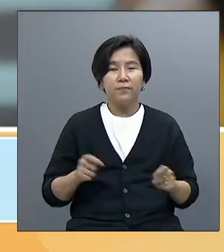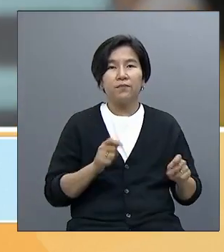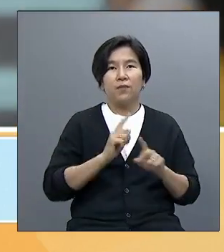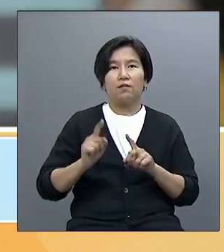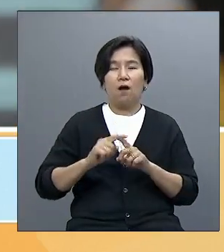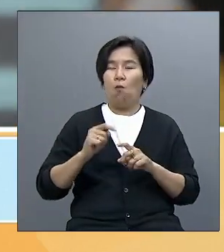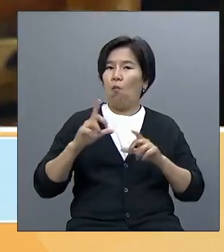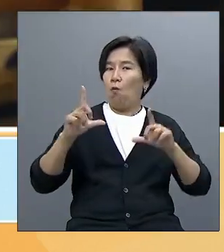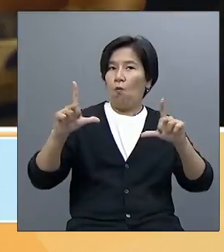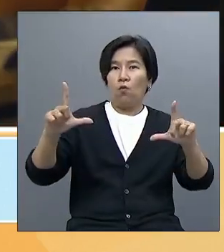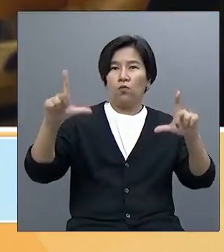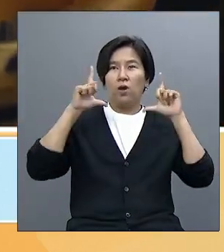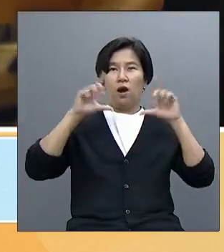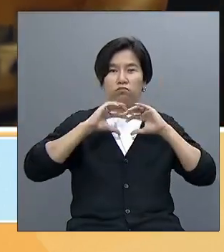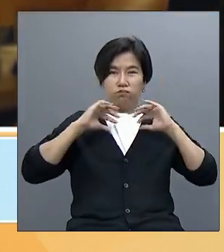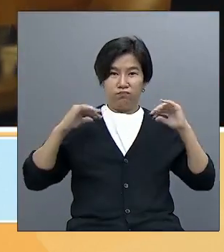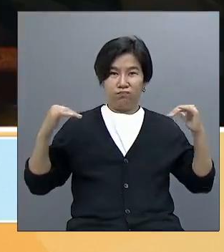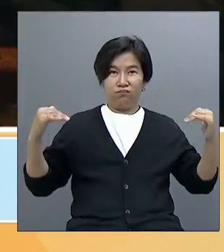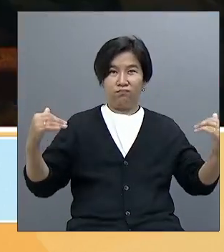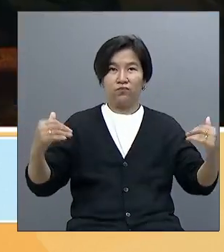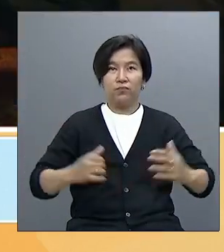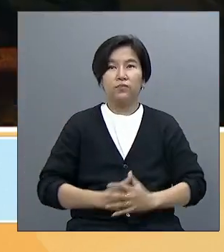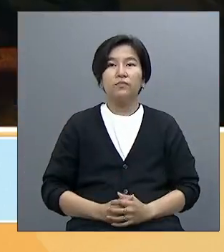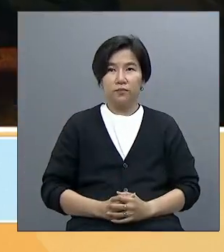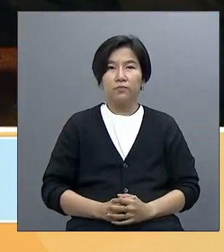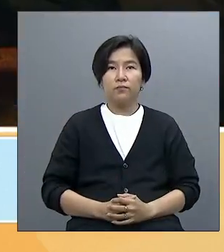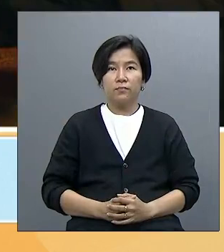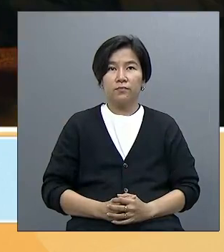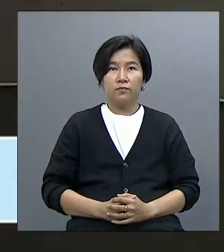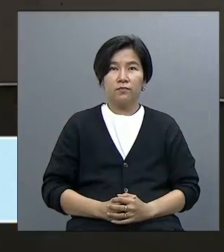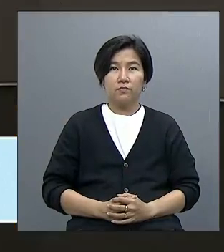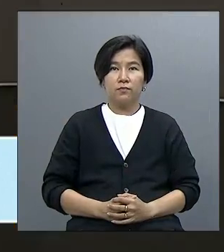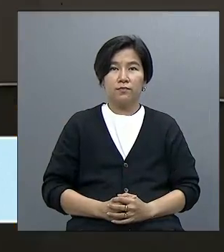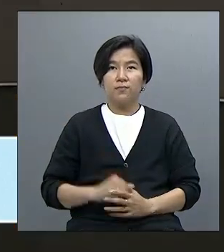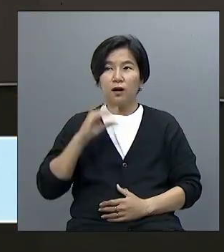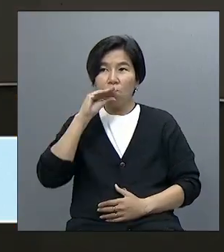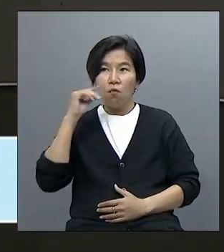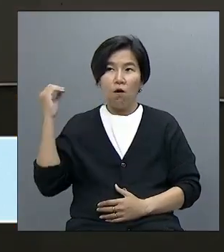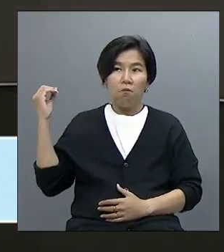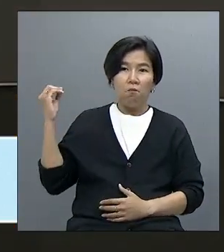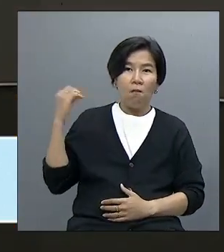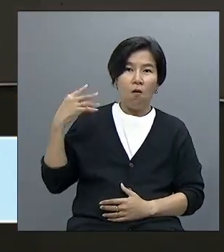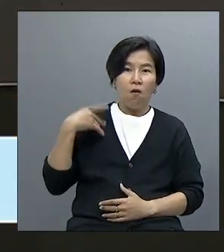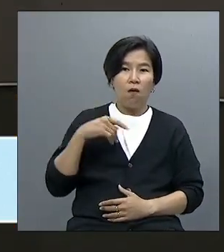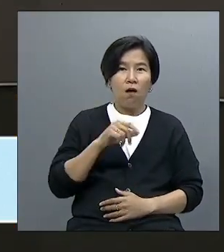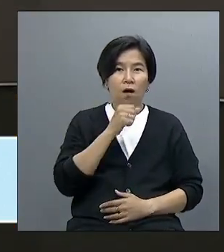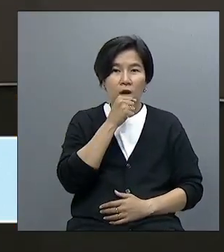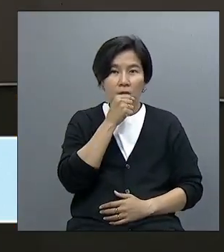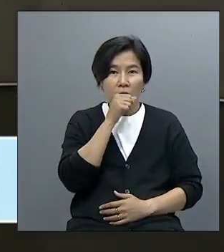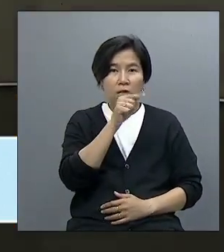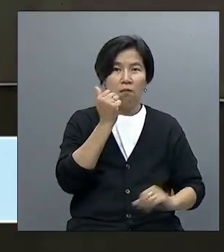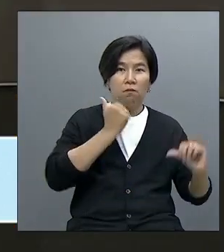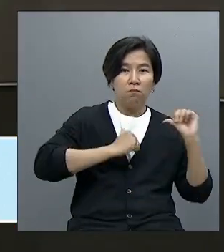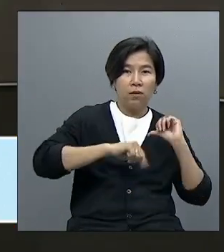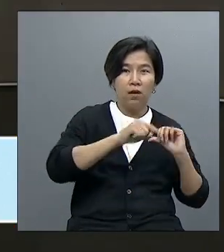มันอยู่ตรงนี้มันไม่ใช่ว่าอยู่ดีว่าคนบอกบทไปร้องเองไม่ใช่ มีคนบอกบทมีคนร้องมีคนรำ คนรำ มีคนเล่นดนตรี หรือว่